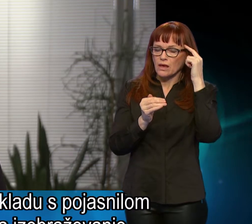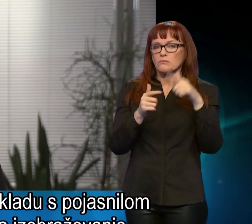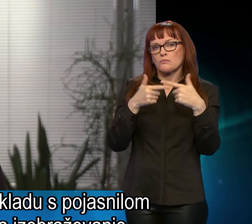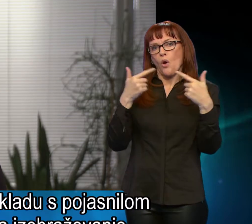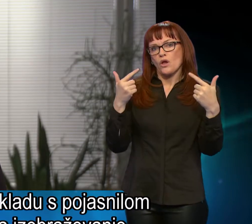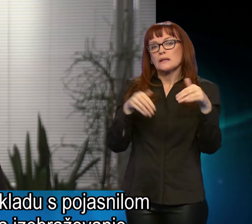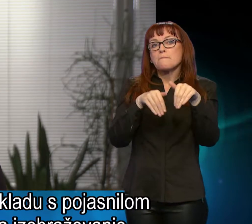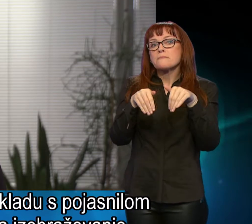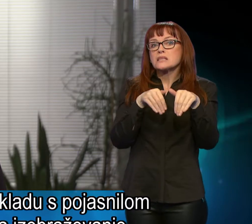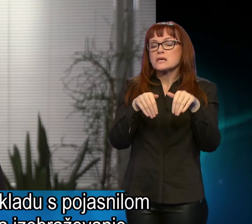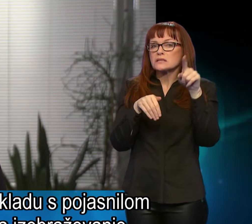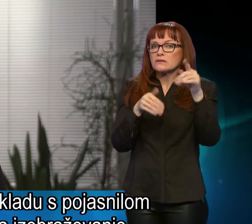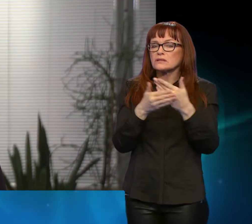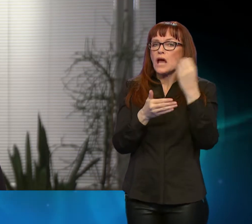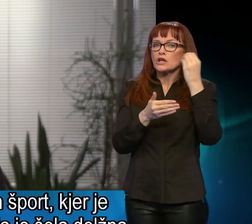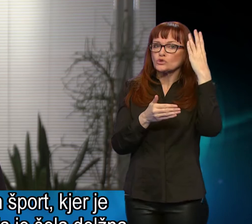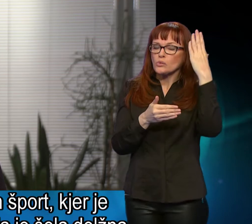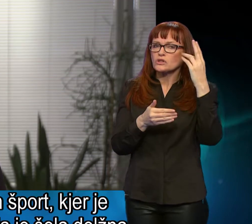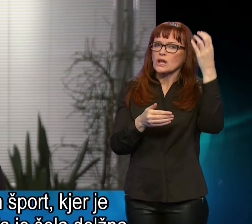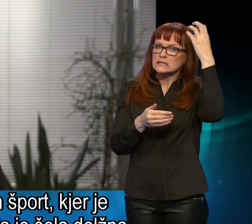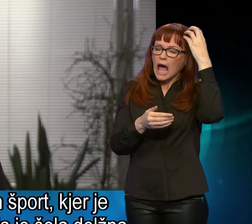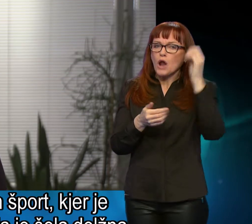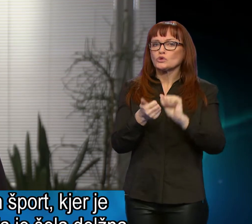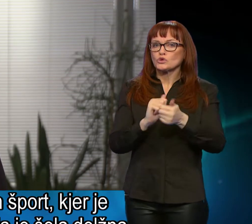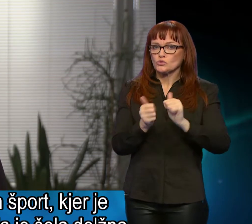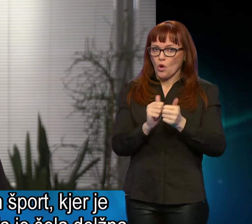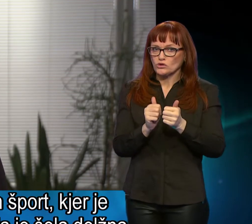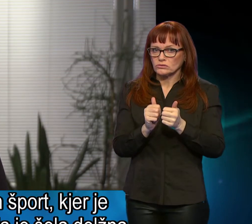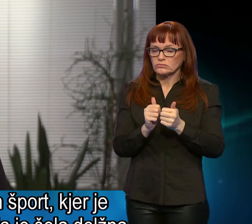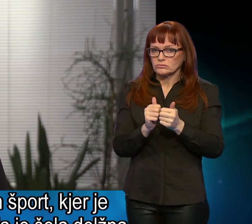pojasnilom Ministrstva za izobraževanje, znanost in šport,